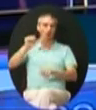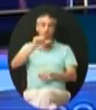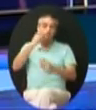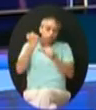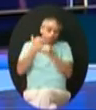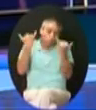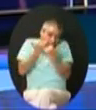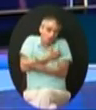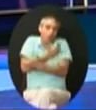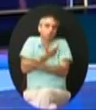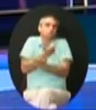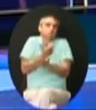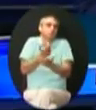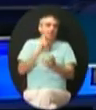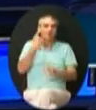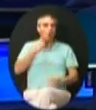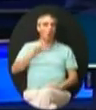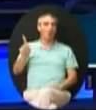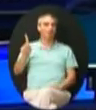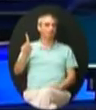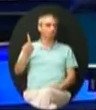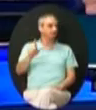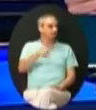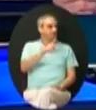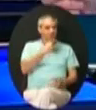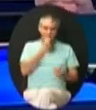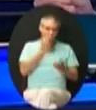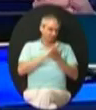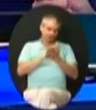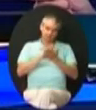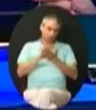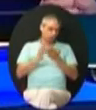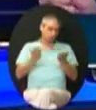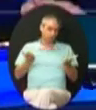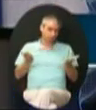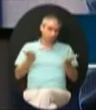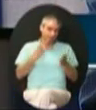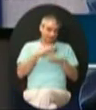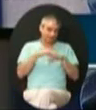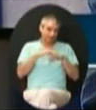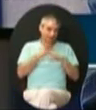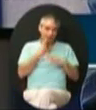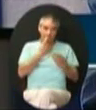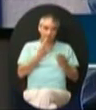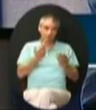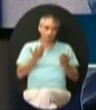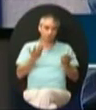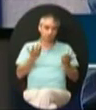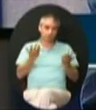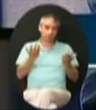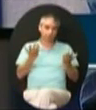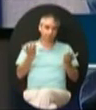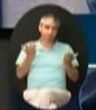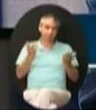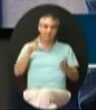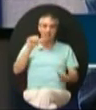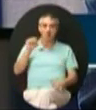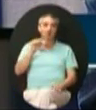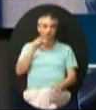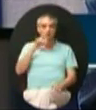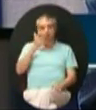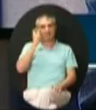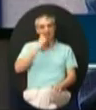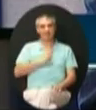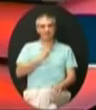שאולי טעו, אבל הם לא עבריינים. במובנים הכי פשטניים, דוקטור נחמן שי, סליחה על הביטוי, אלאור אזריה הוא